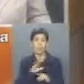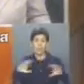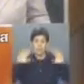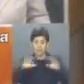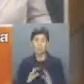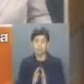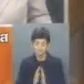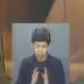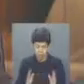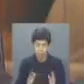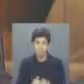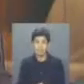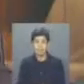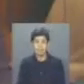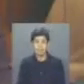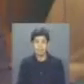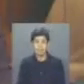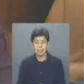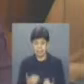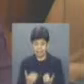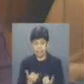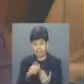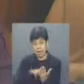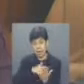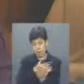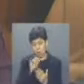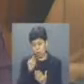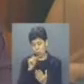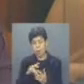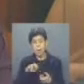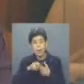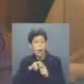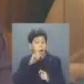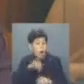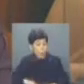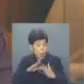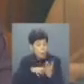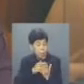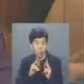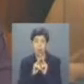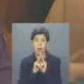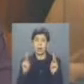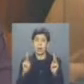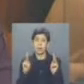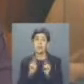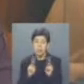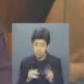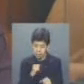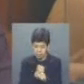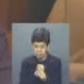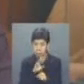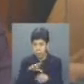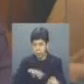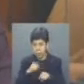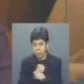อบคุณคุณอัชราค่ะ ขณะนี้แผนเร่งด่วนเพื่อแก้ไขปัญหาน้ำท่วมของคณะกรรมการยุทธศาสตร์เพื่อวางระบบการบริหาร